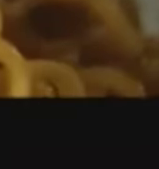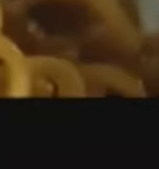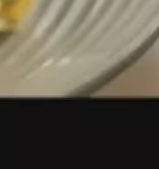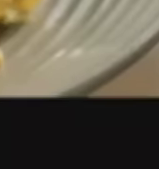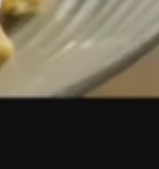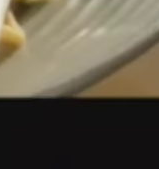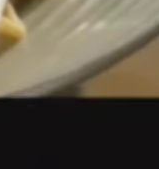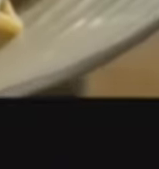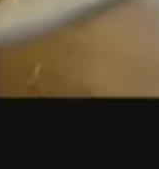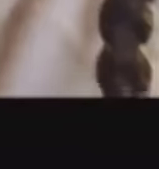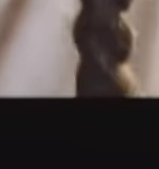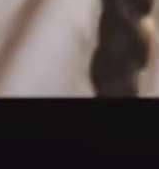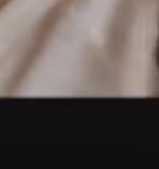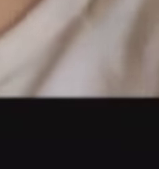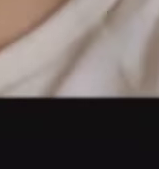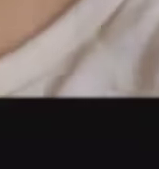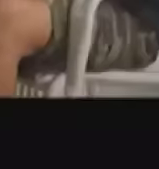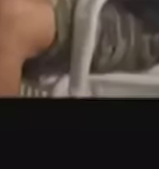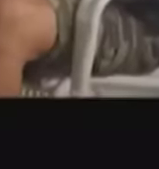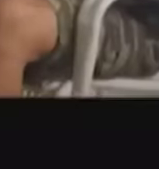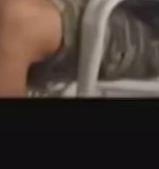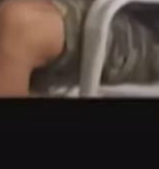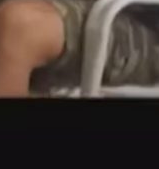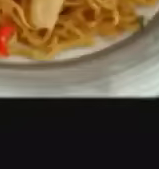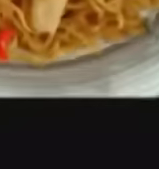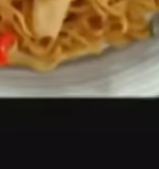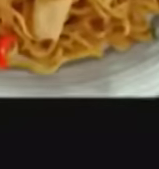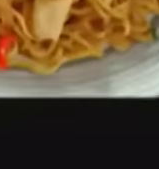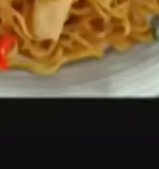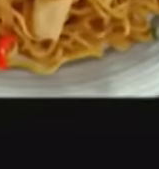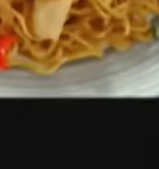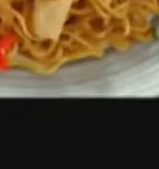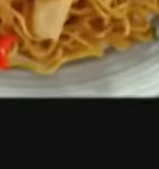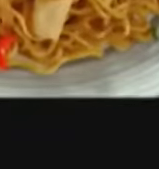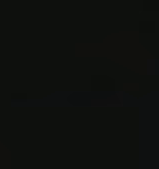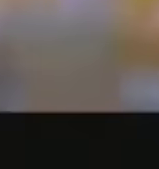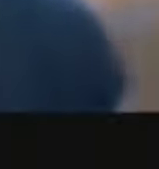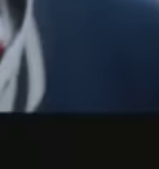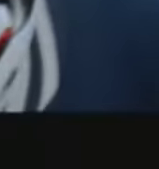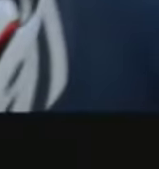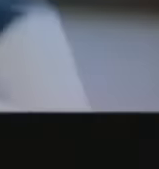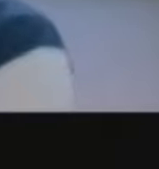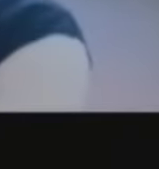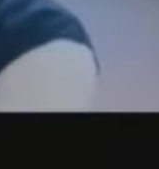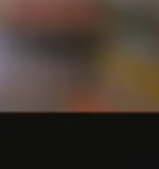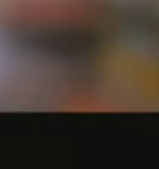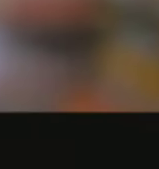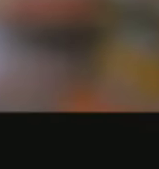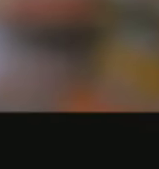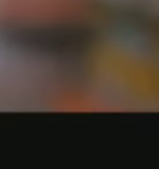ringnya, krus, ekstra mantap. Baru super mie ekstra goreng ayam pangsit.